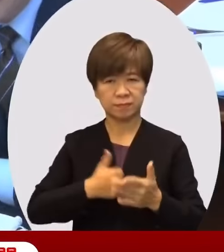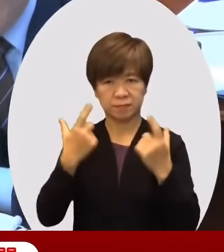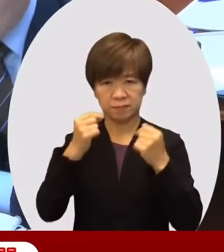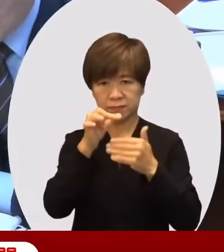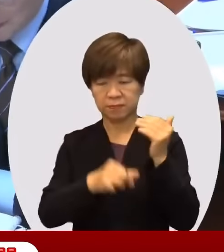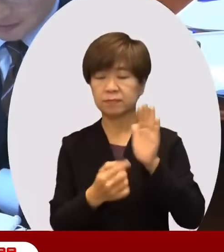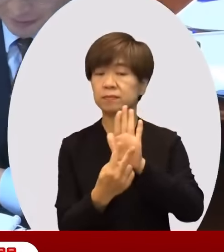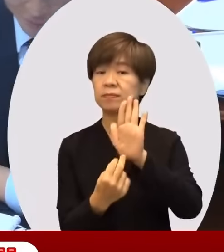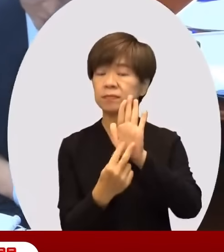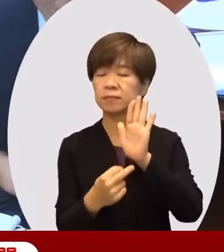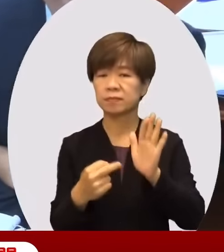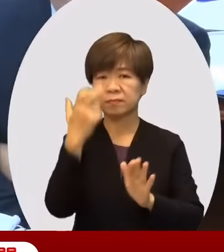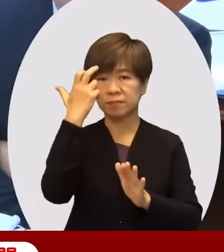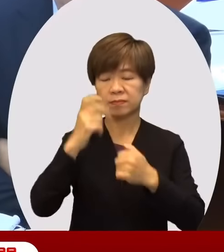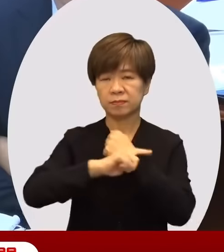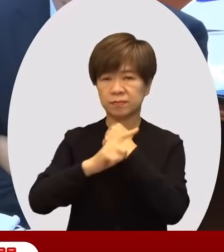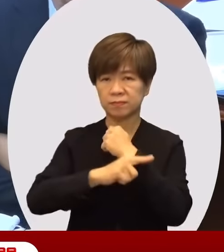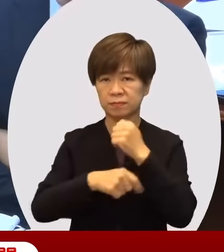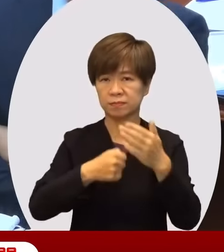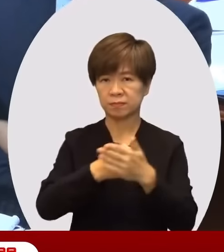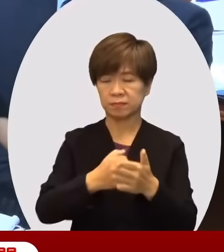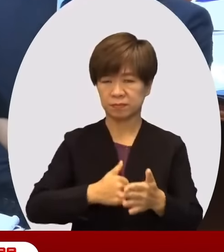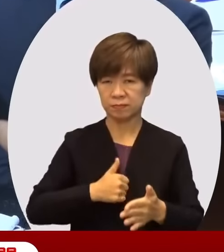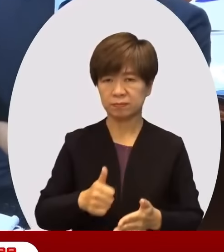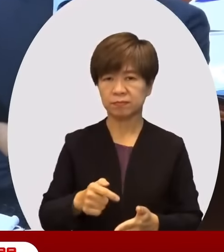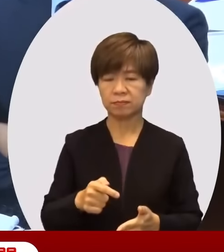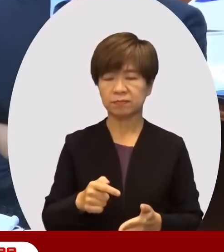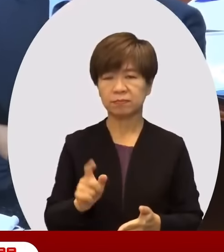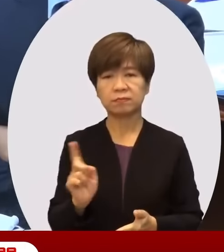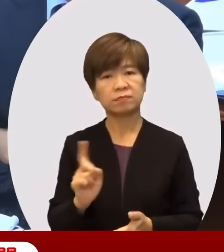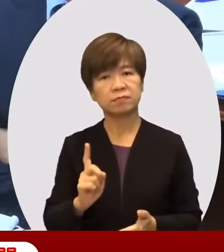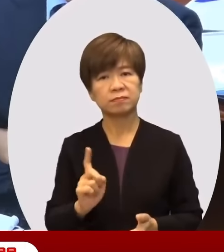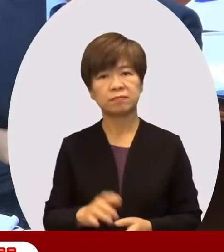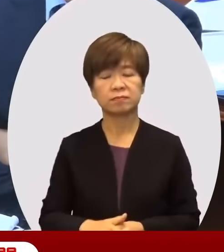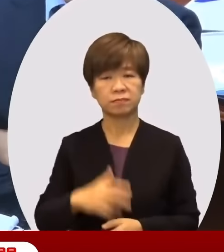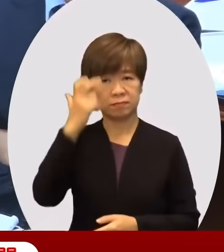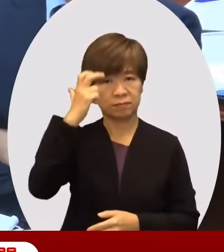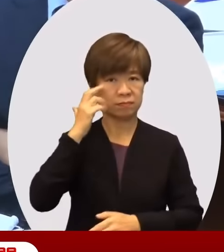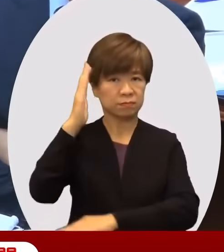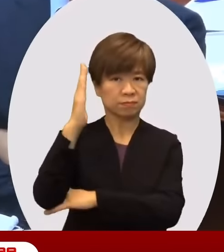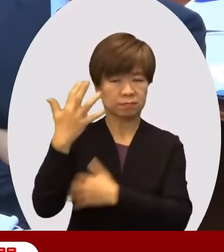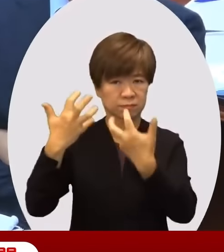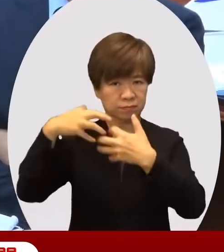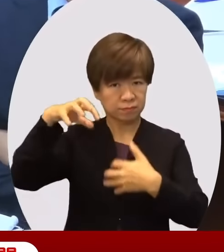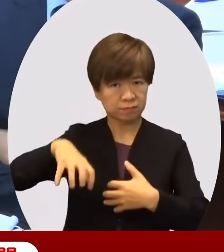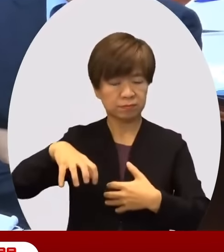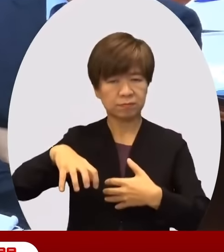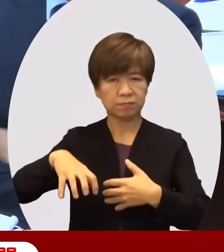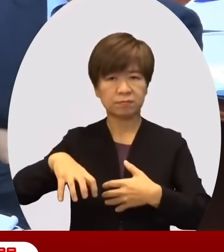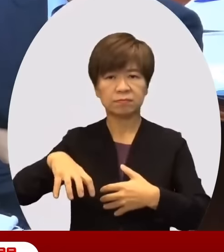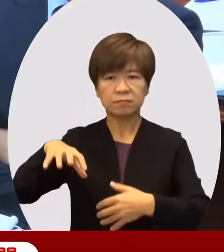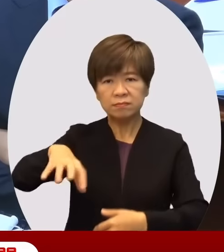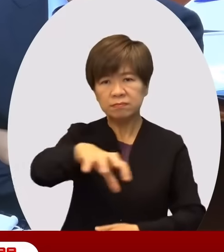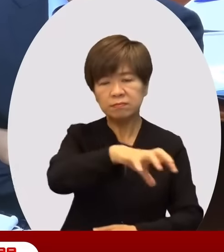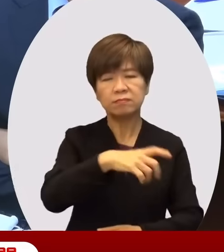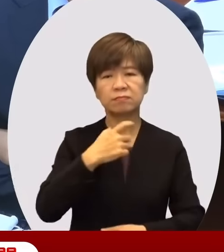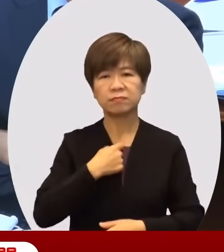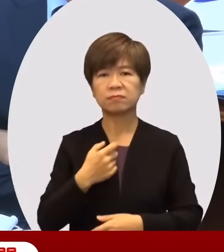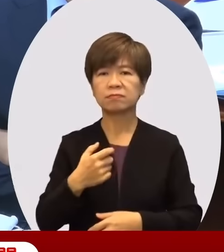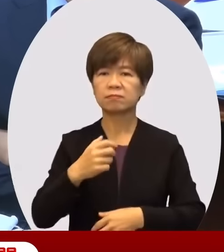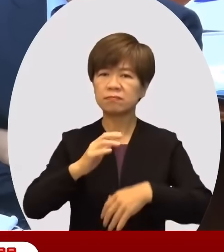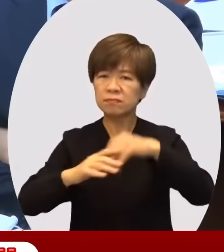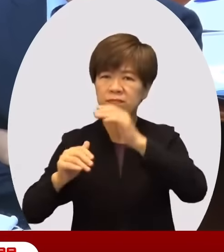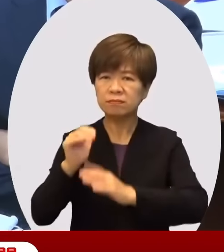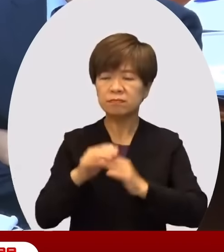一个解释。那宪法机关忠诚呢，基本上他在强调就是宪政机关他们彼此应该要互相能